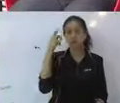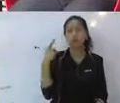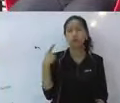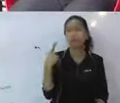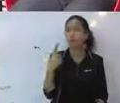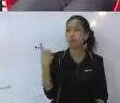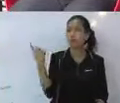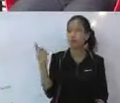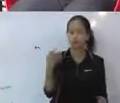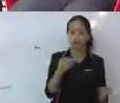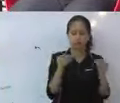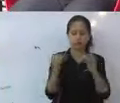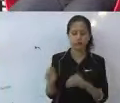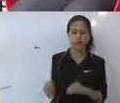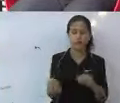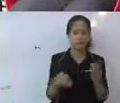eh,